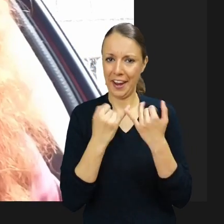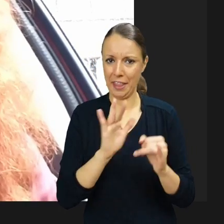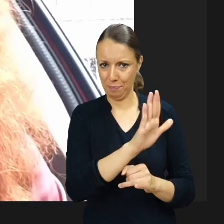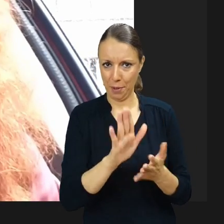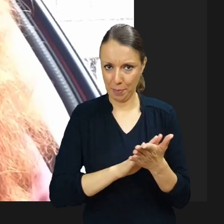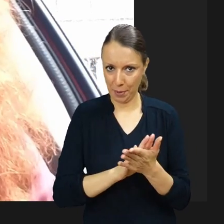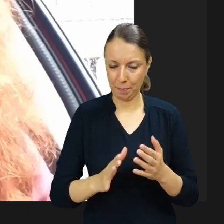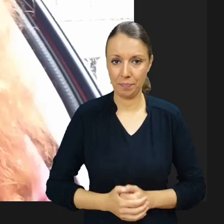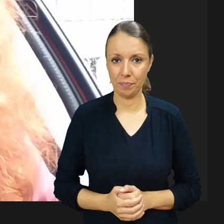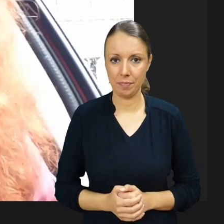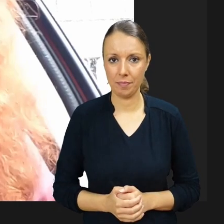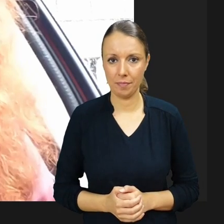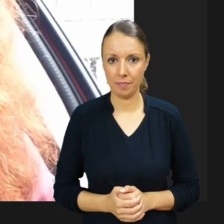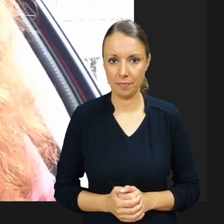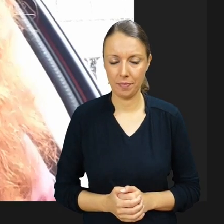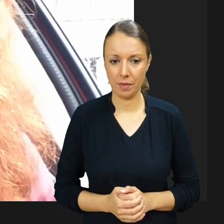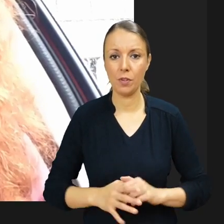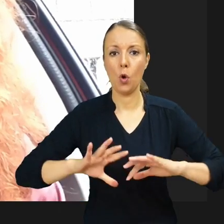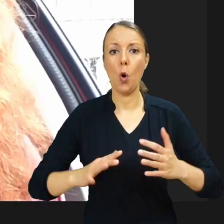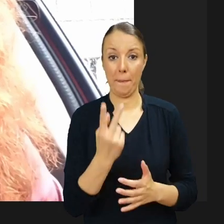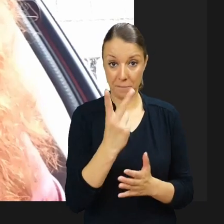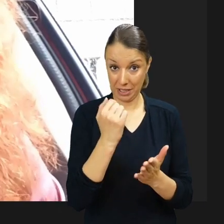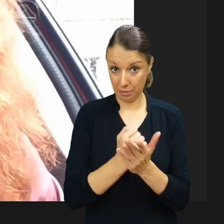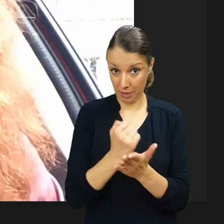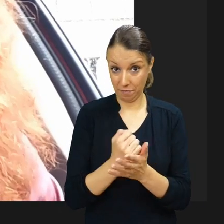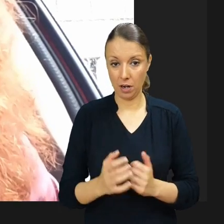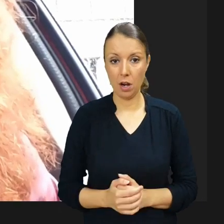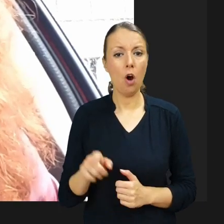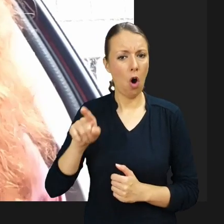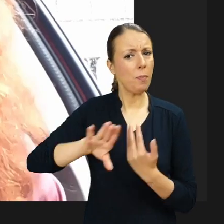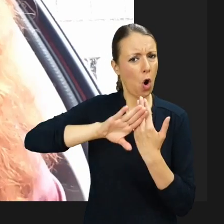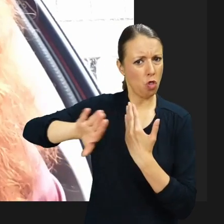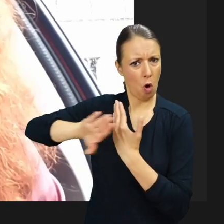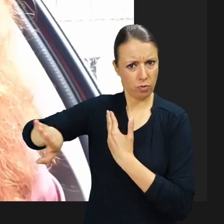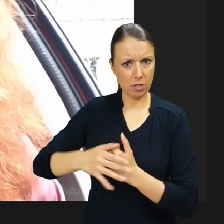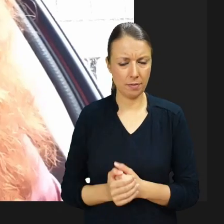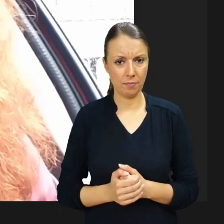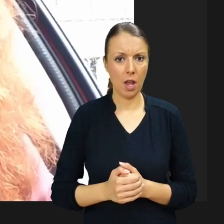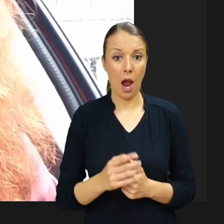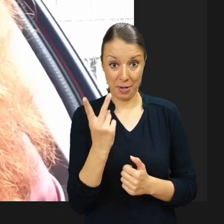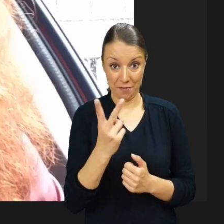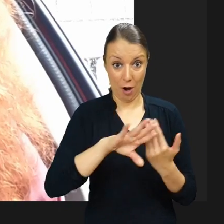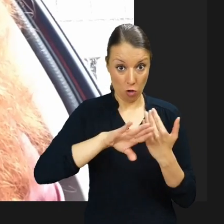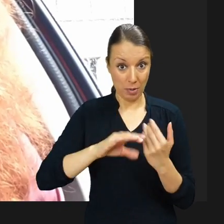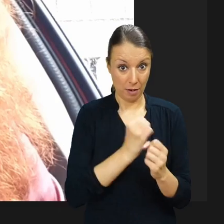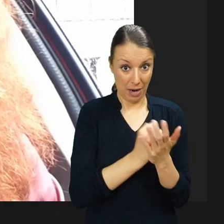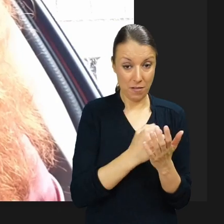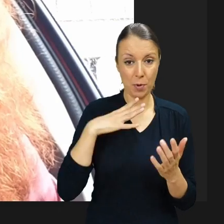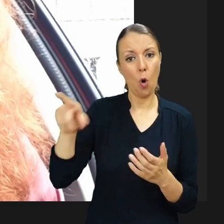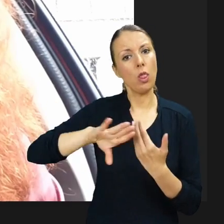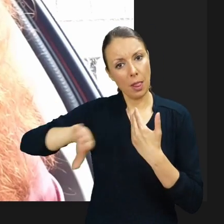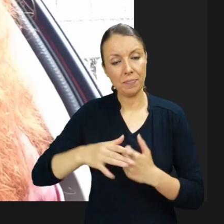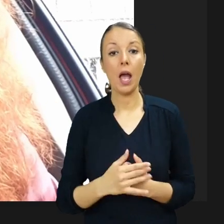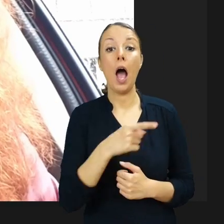zostałam, to były dwie sprawy, z których został wyłączony i osobno były wyłączenia. Zostałam zaproszona na godzinę